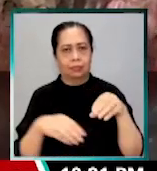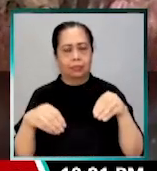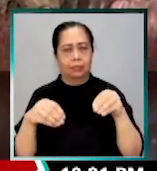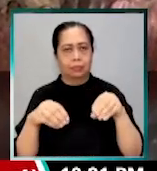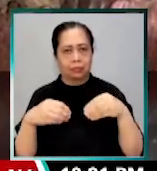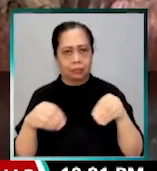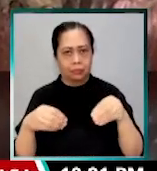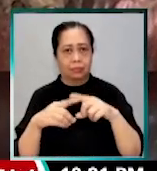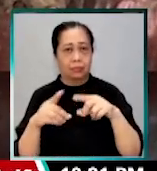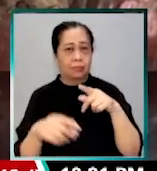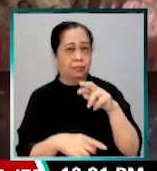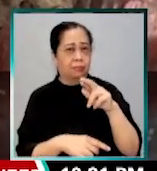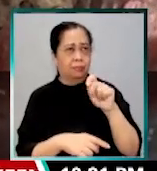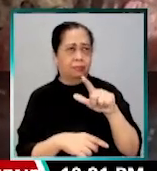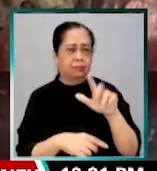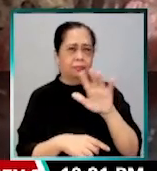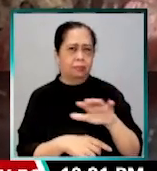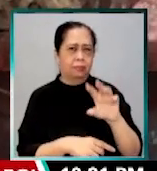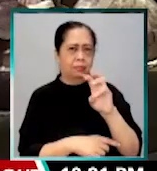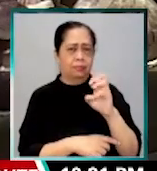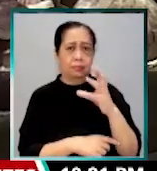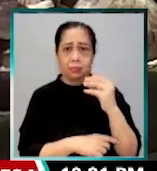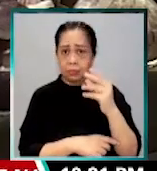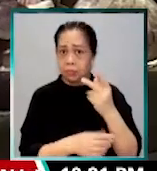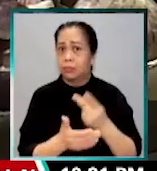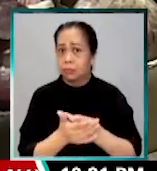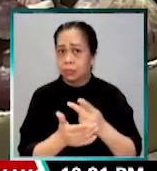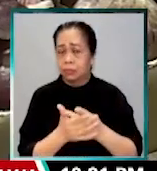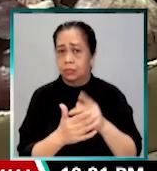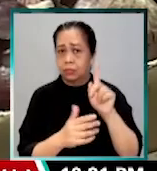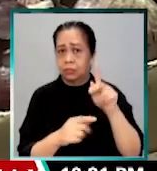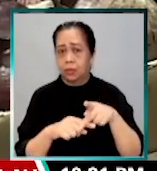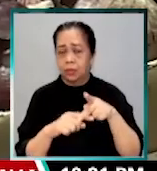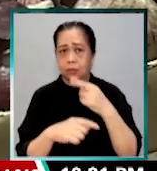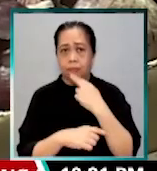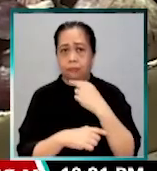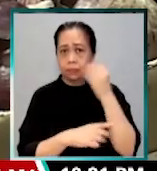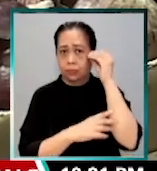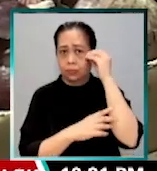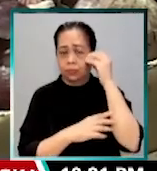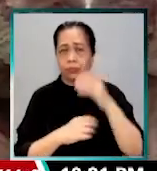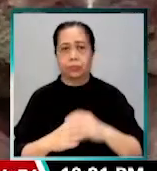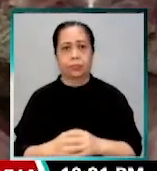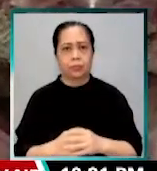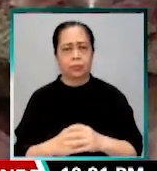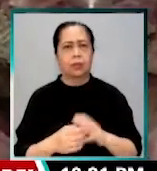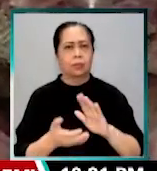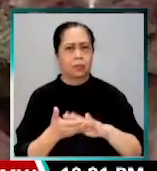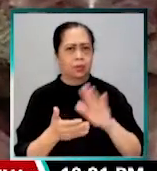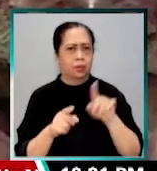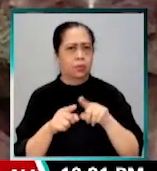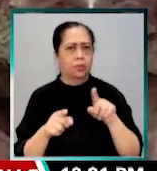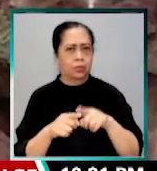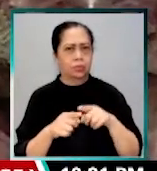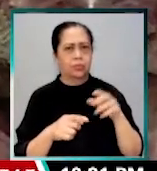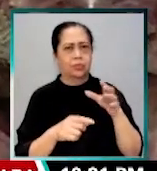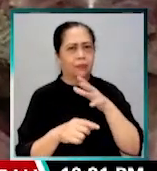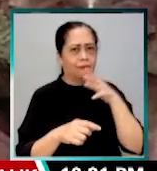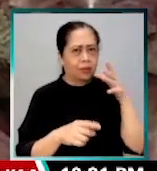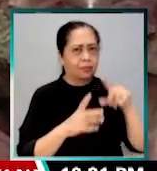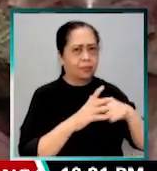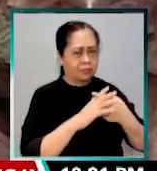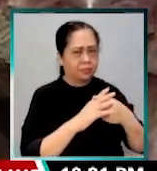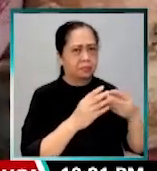Maynila, umaabot ng 650 pesos ang kilo ng pulang sibuyas. Mataas din ang farm gate price nito. Kaya hindi